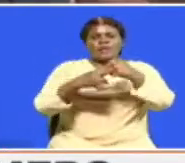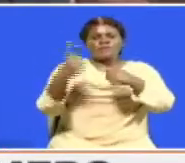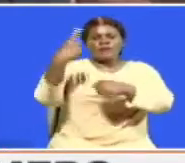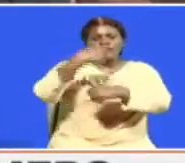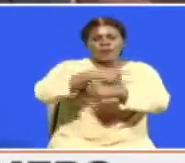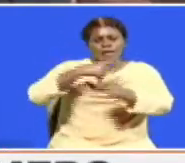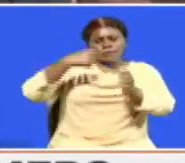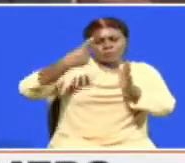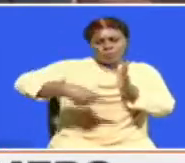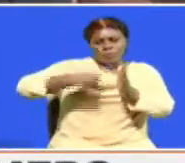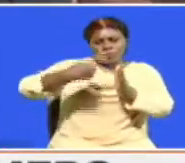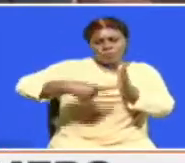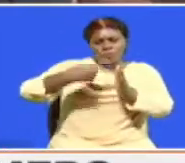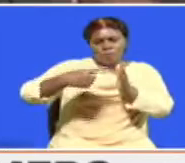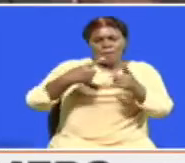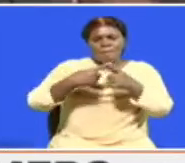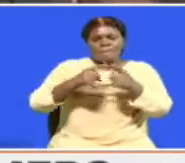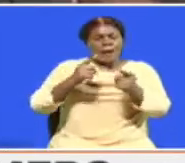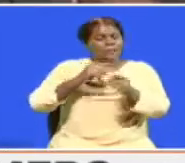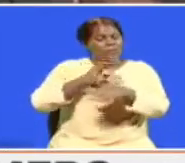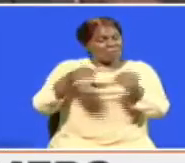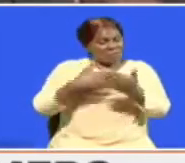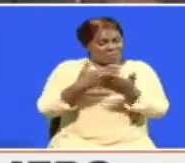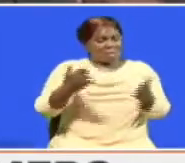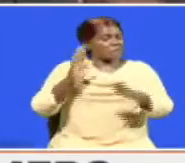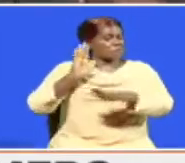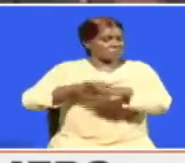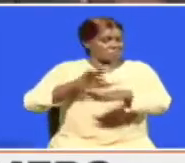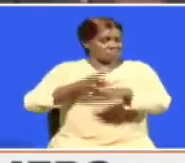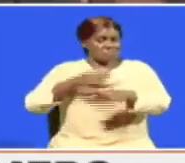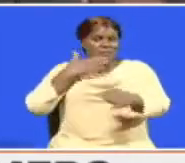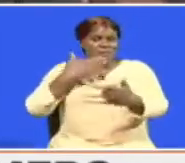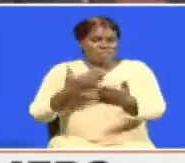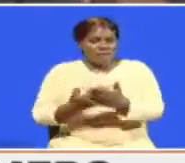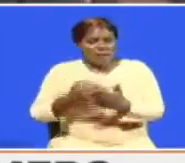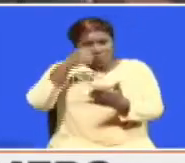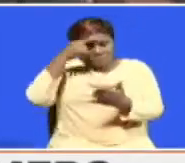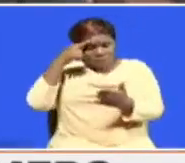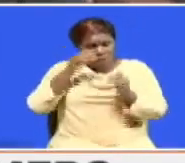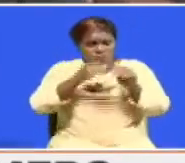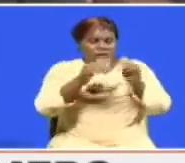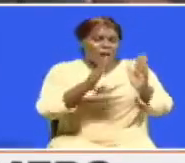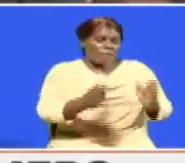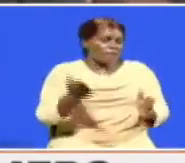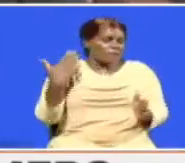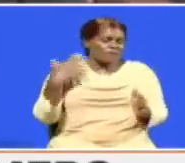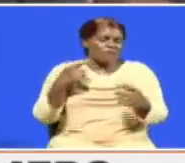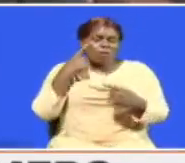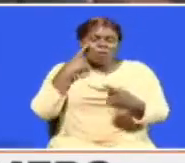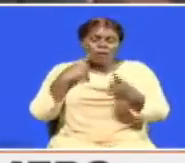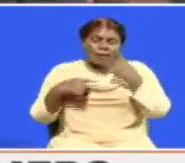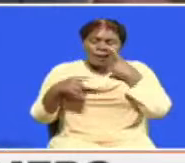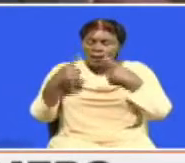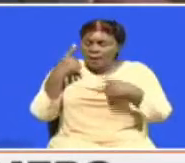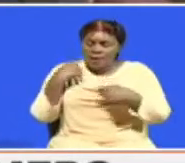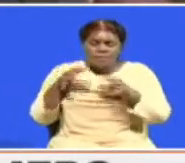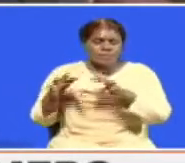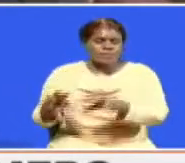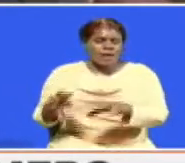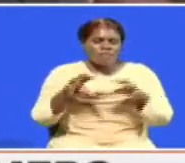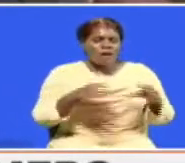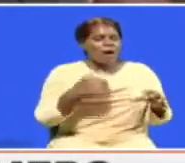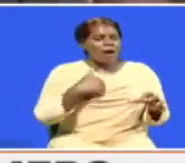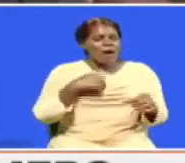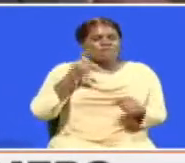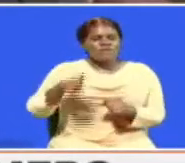kwa mwezi. Lakini licha hayo yote, tunataka tuwashukuru kwa sababu wakulima huko nje walikuwa wanalia. Miwa wao imekoma, wako